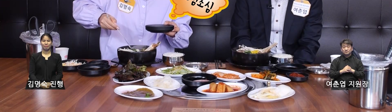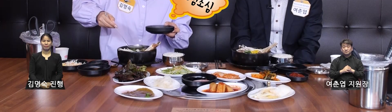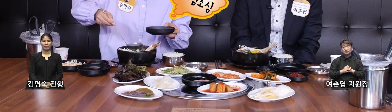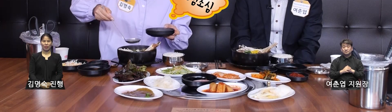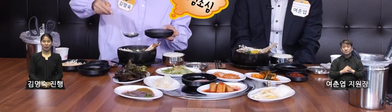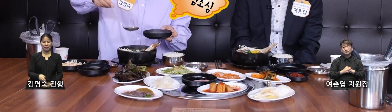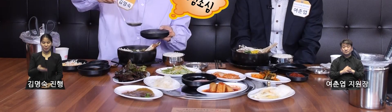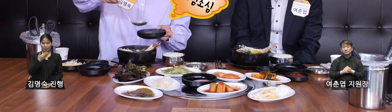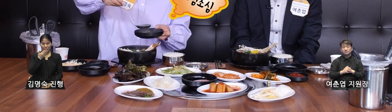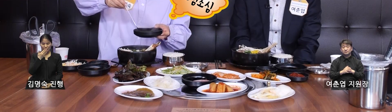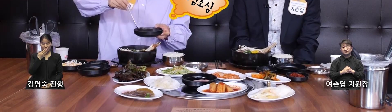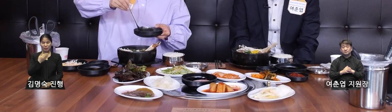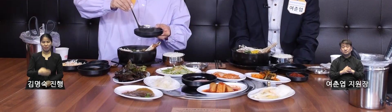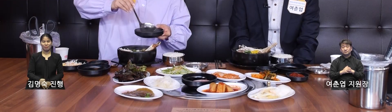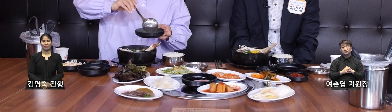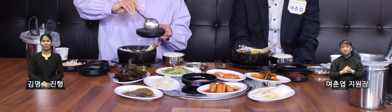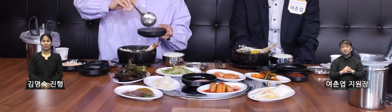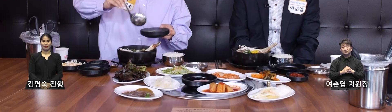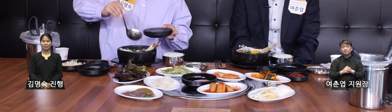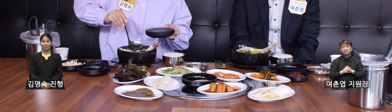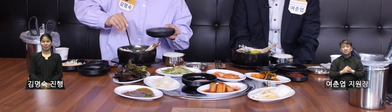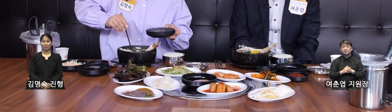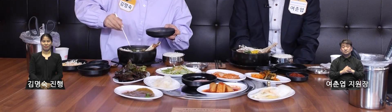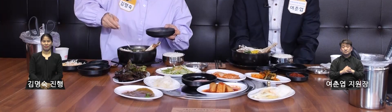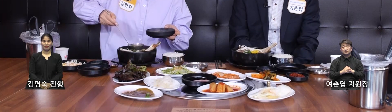맛을 좀. 자,